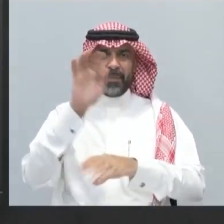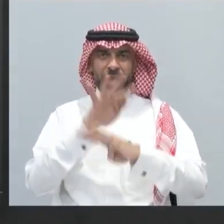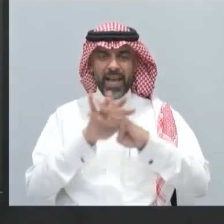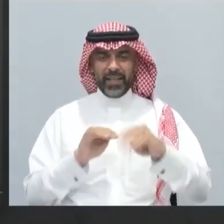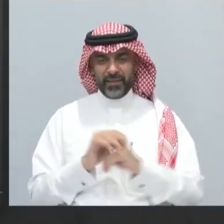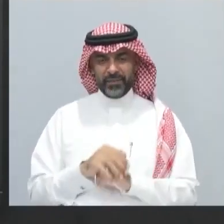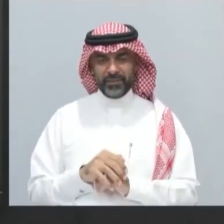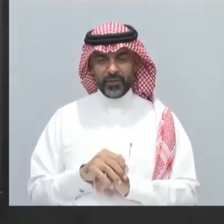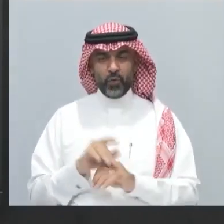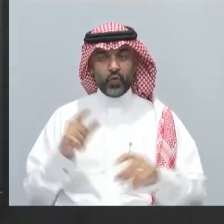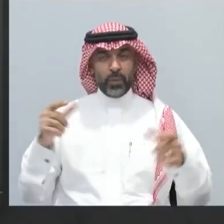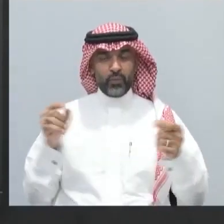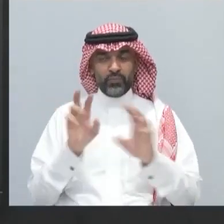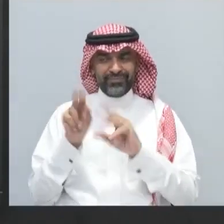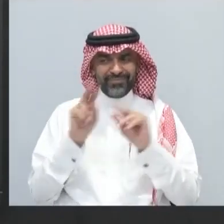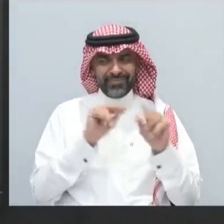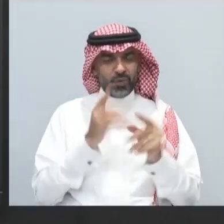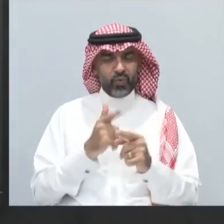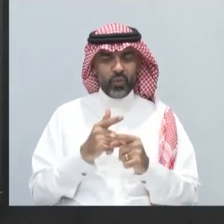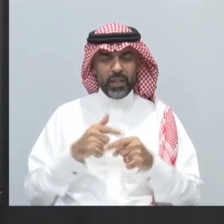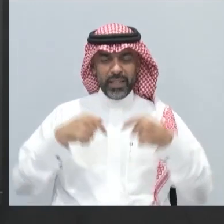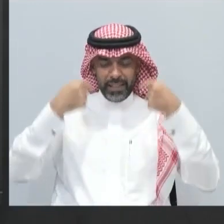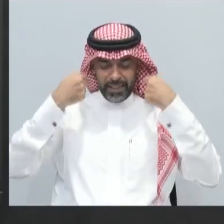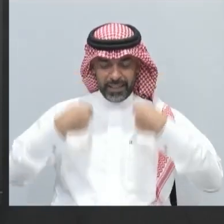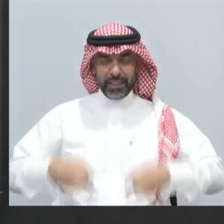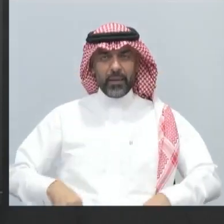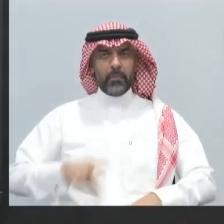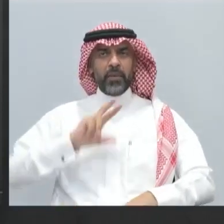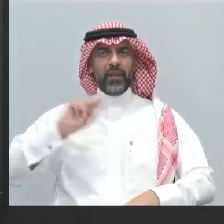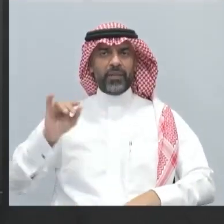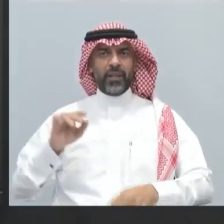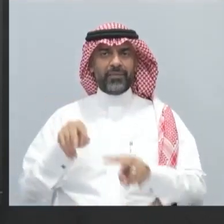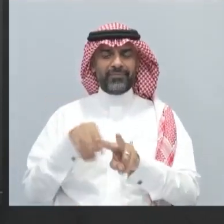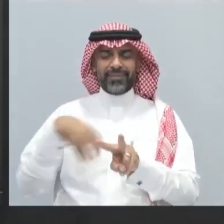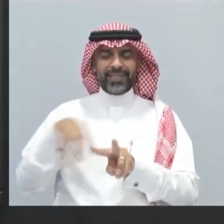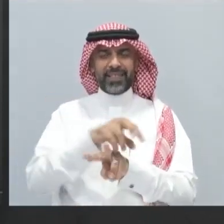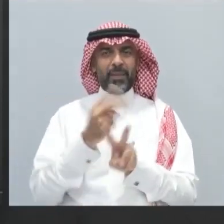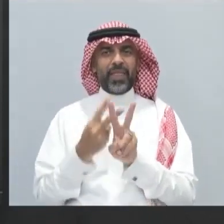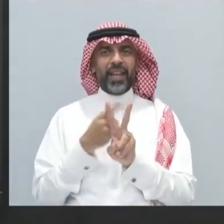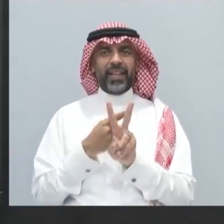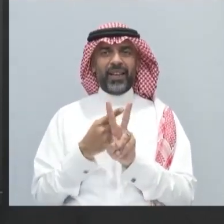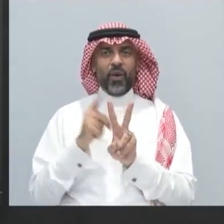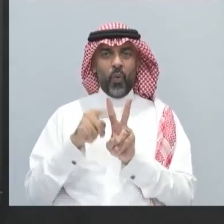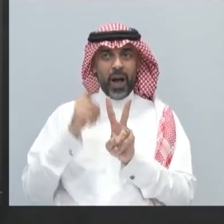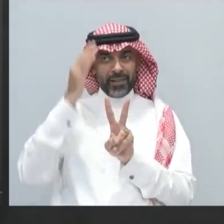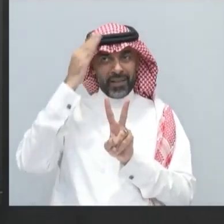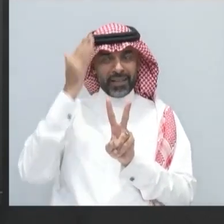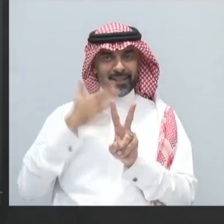بين القشريات والعنكبيات ان مناطق الجسم مقسمه الى جزئين راس صدر